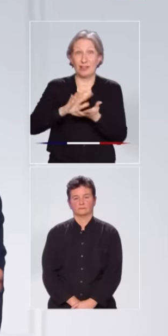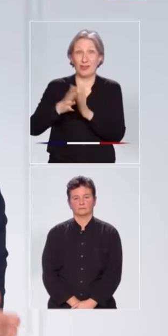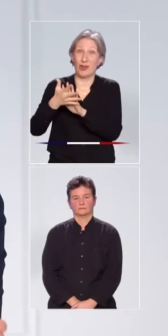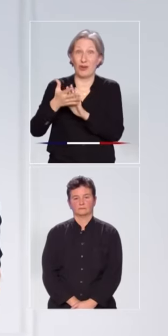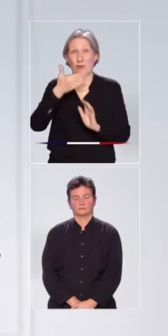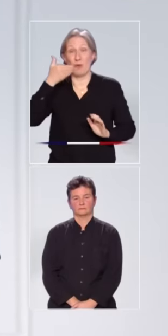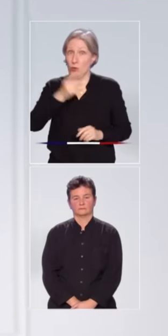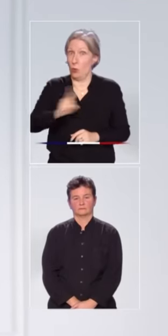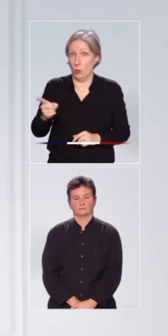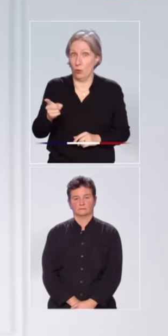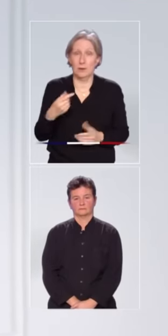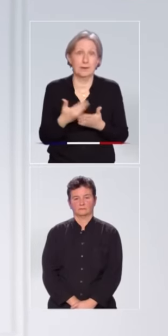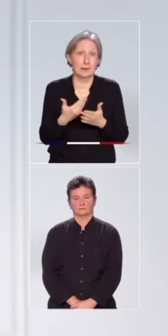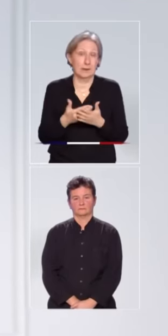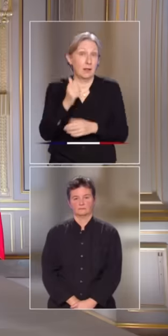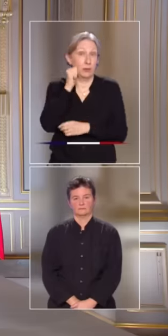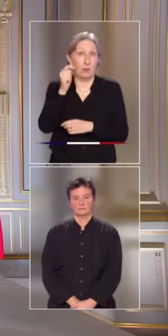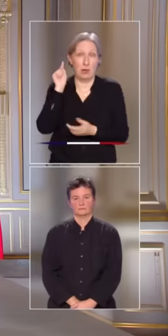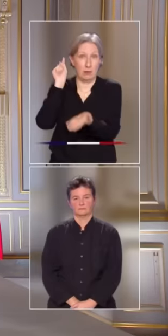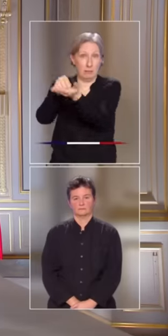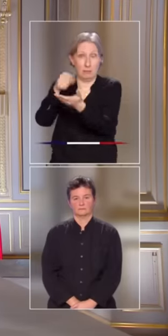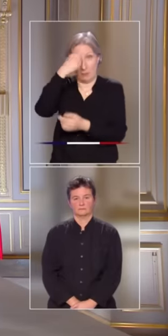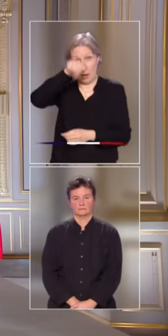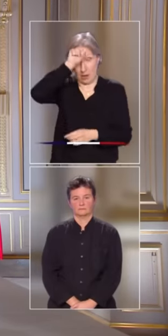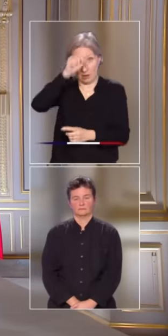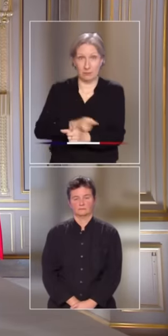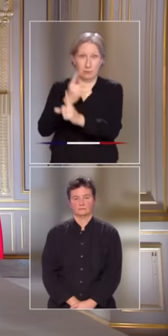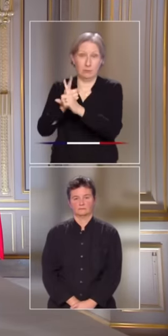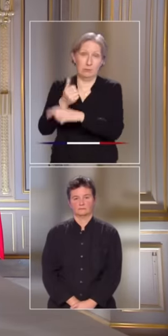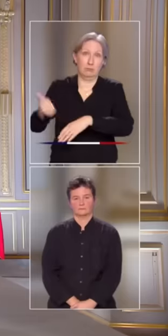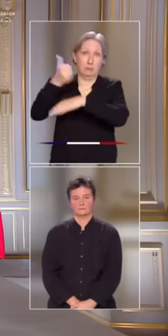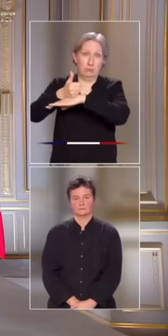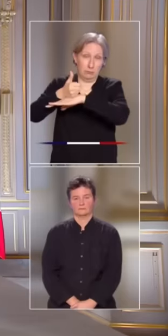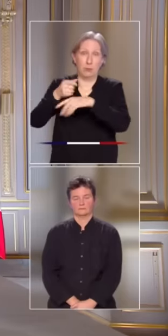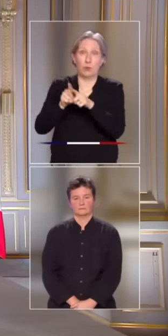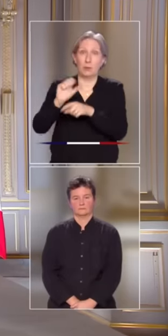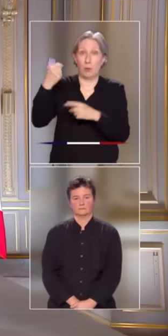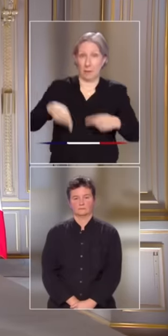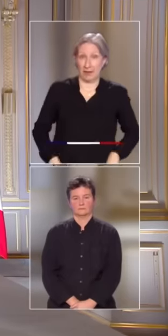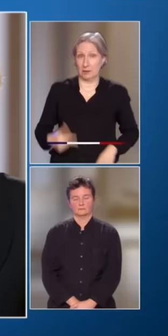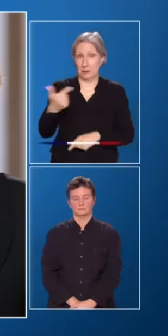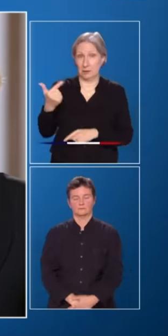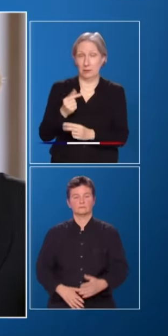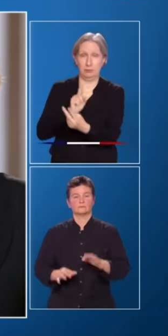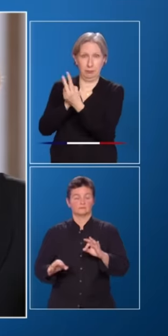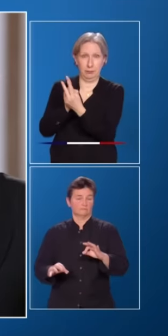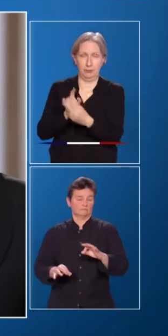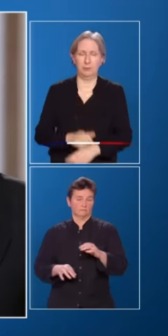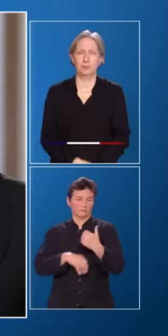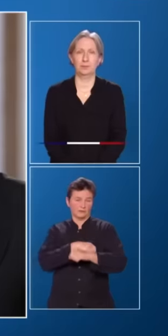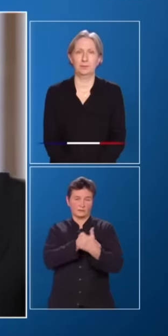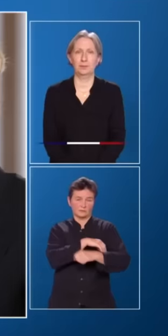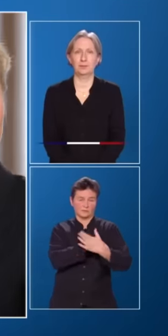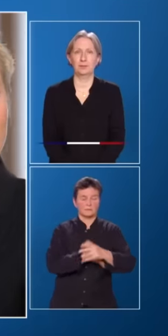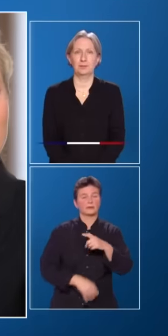c'est ce que j'irai porter d'ailleurs dès demain à Berlin, où je verrai le chancelier Scholz et le Premier ministre polonais. Toutes les semaines ou presque, le